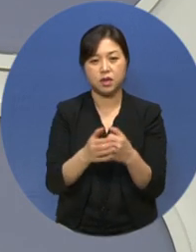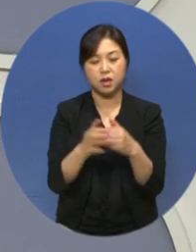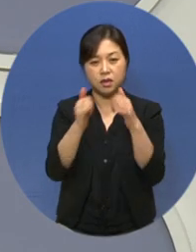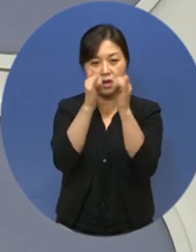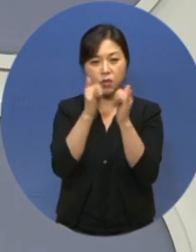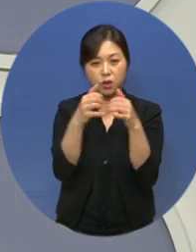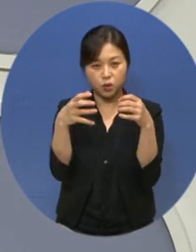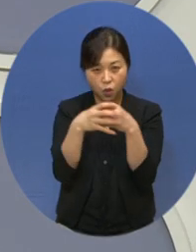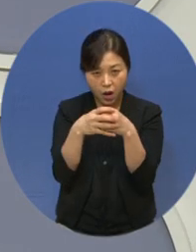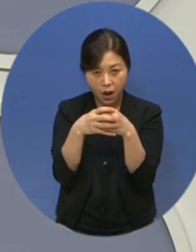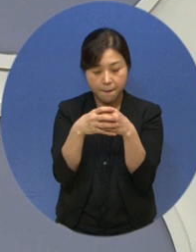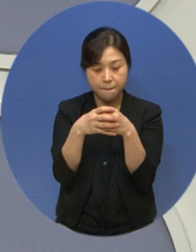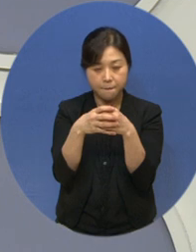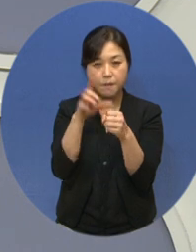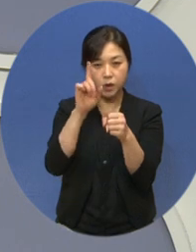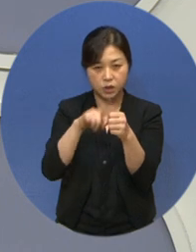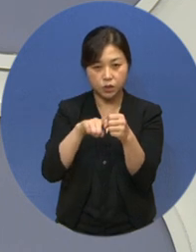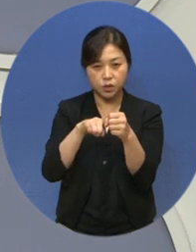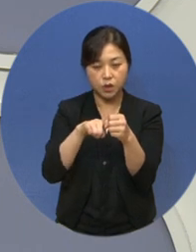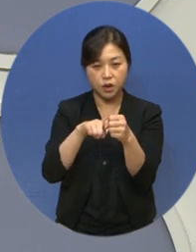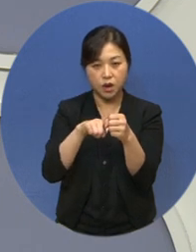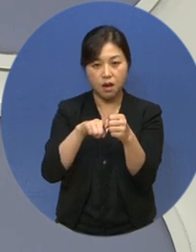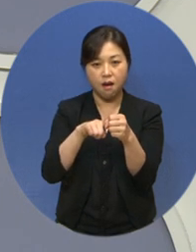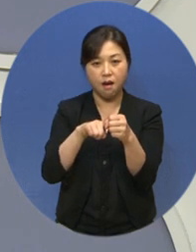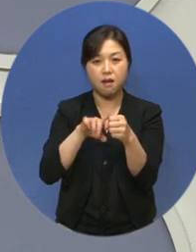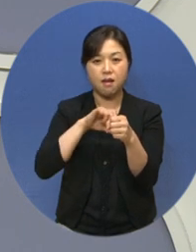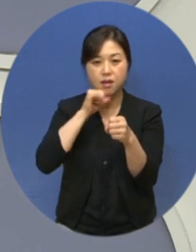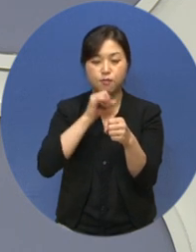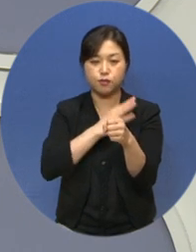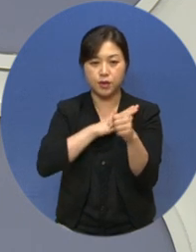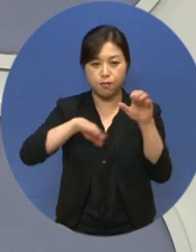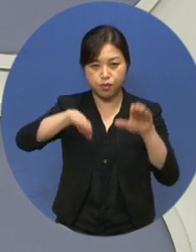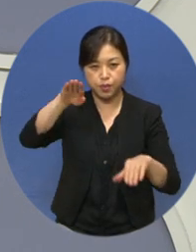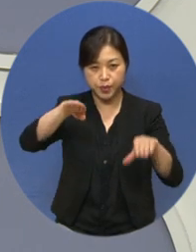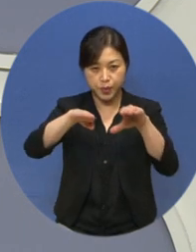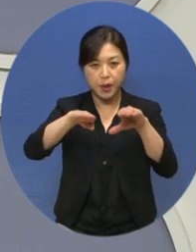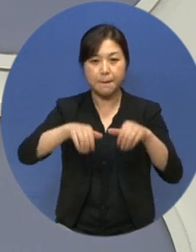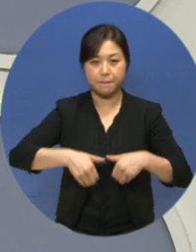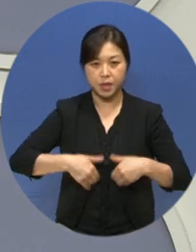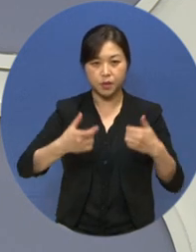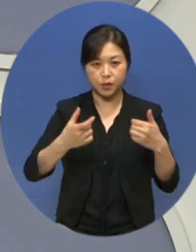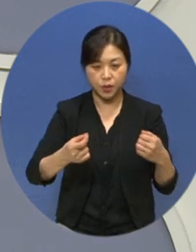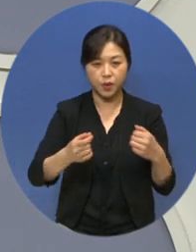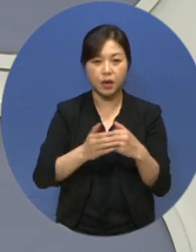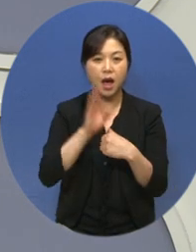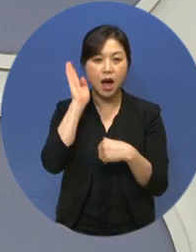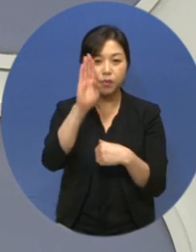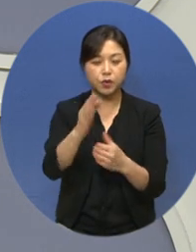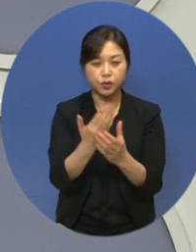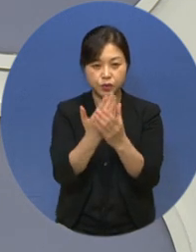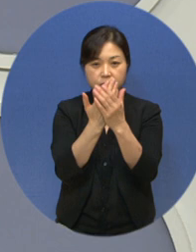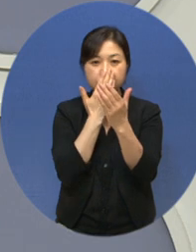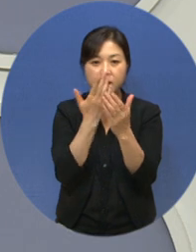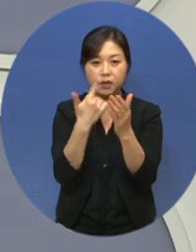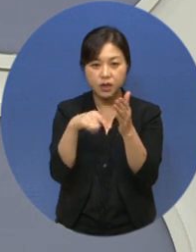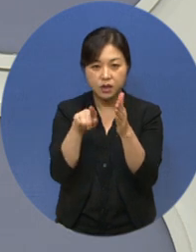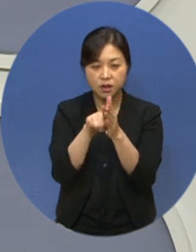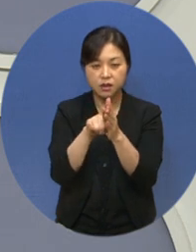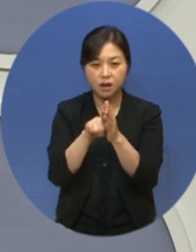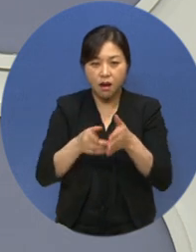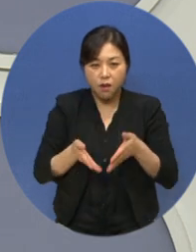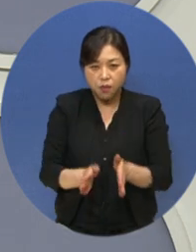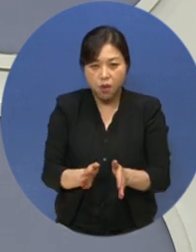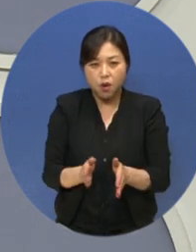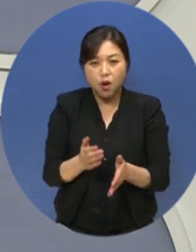대해서 사양 국가가 해소 되거든요 또 우리가 지속가능 의해 유지 되려면 조치 싸 문제 해결 되어야 되느냐 그런 저를 만약에 그런